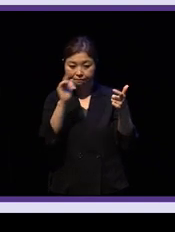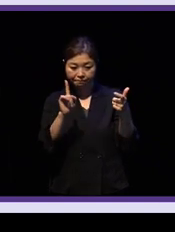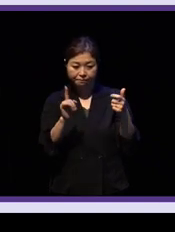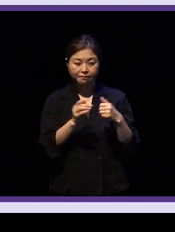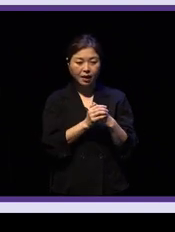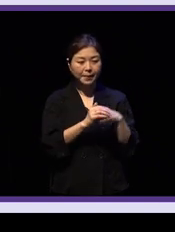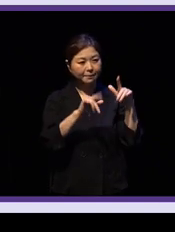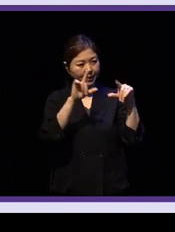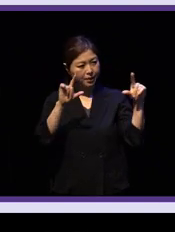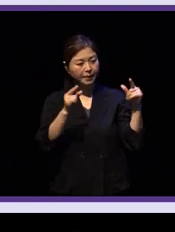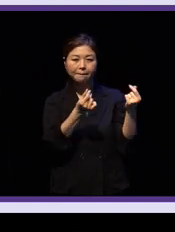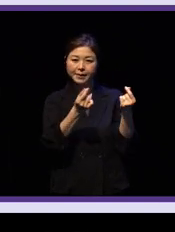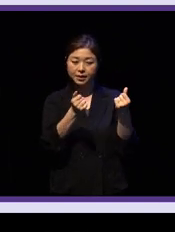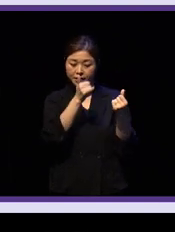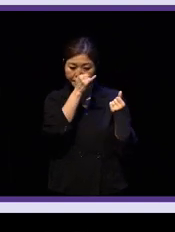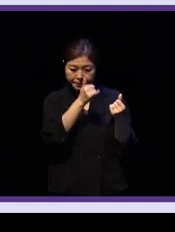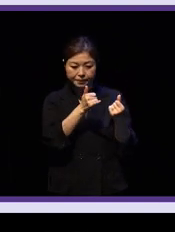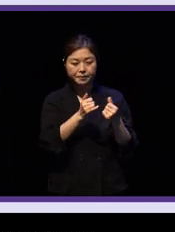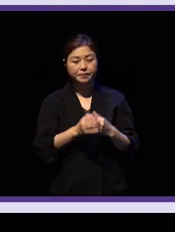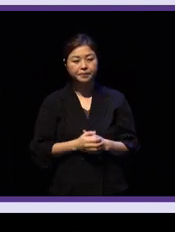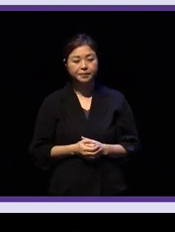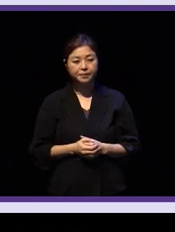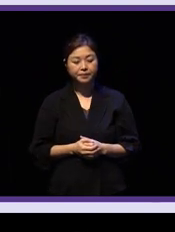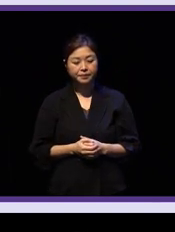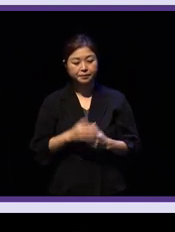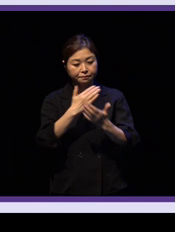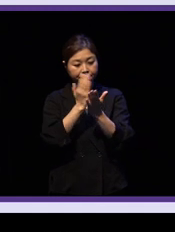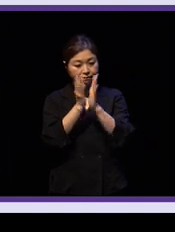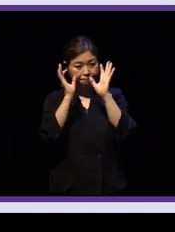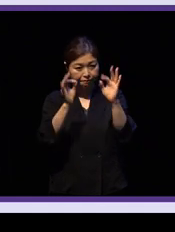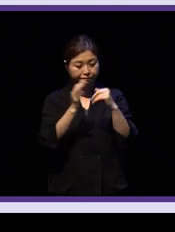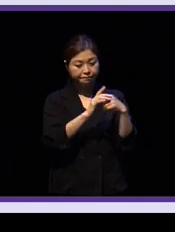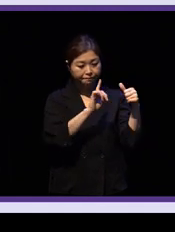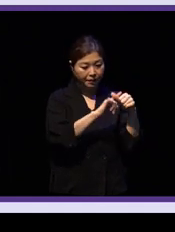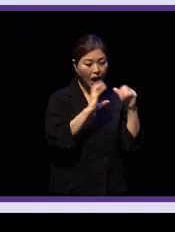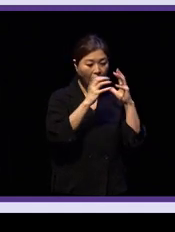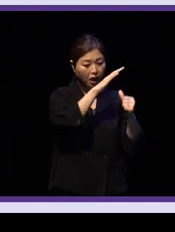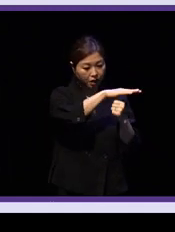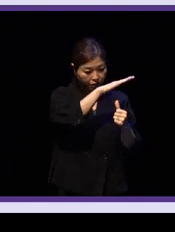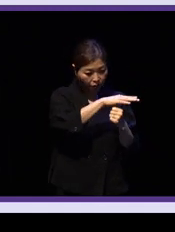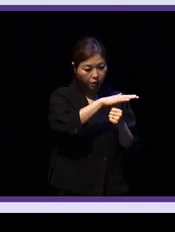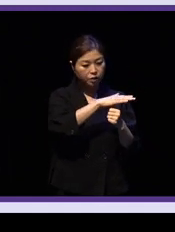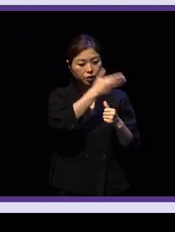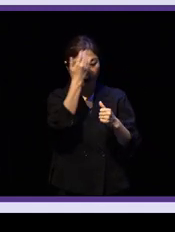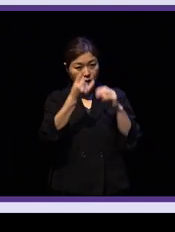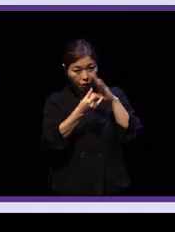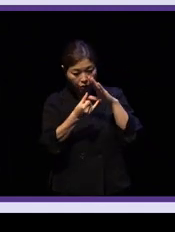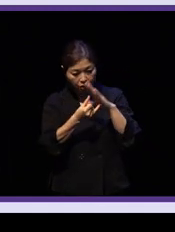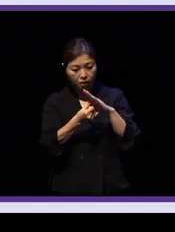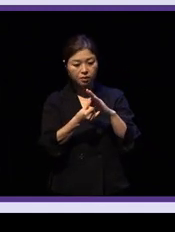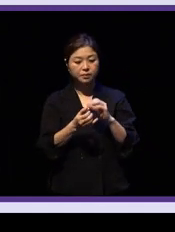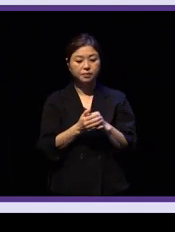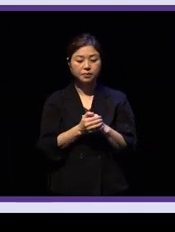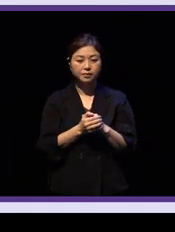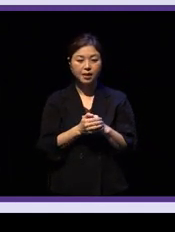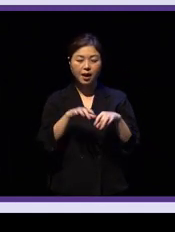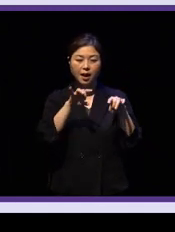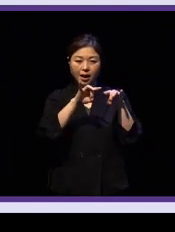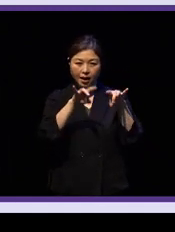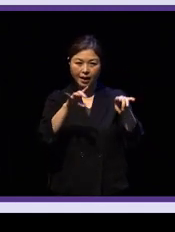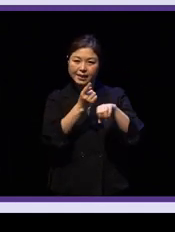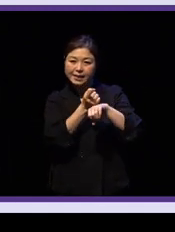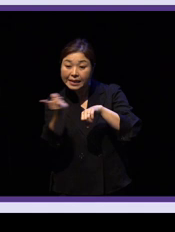다른 거 다 대동소유하고요 각 아까 말씀드린 대로 유형별로 아동 기타시설 청소년기타시설 각각의 기타 시설